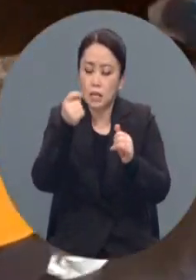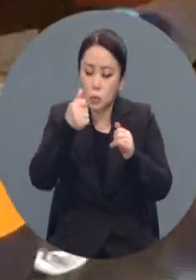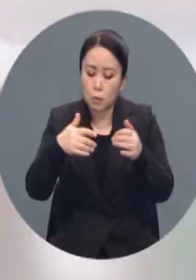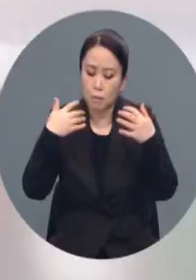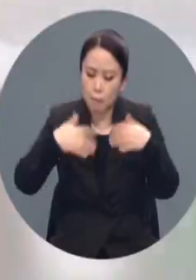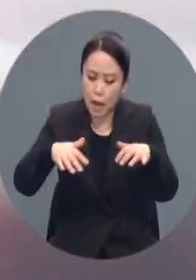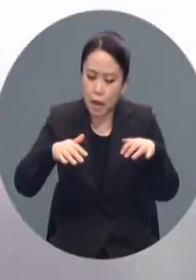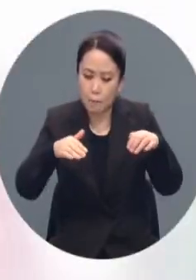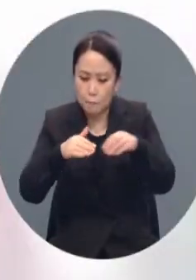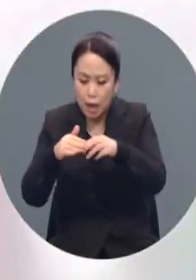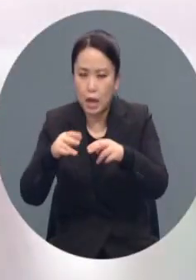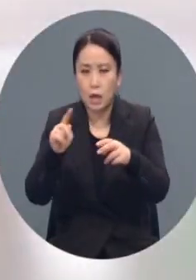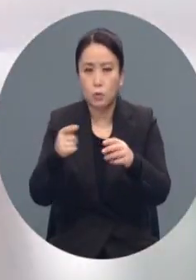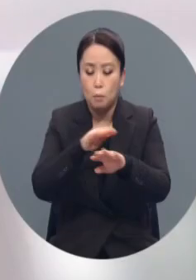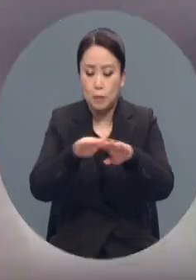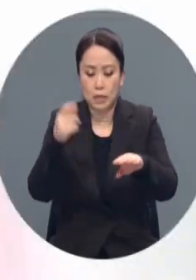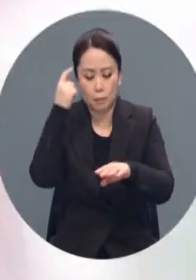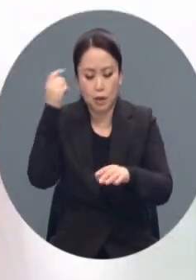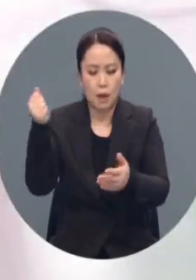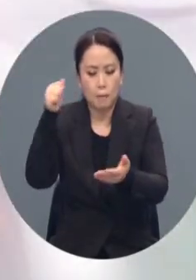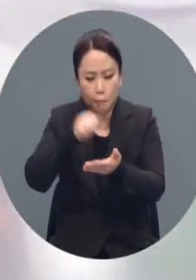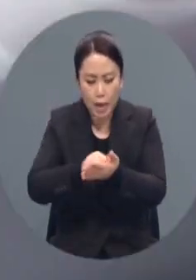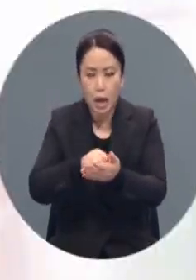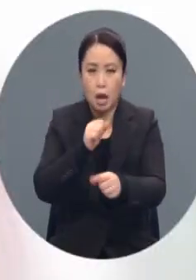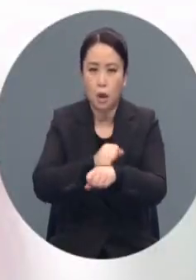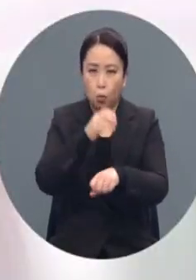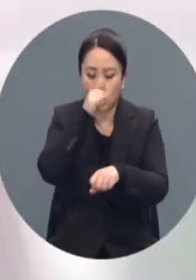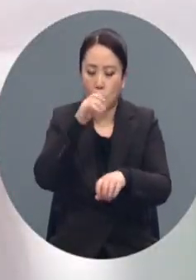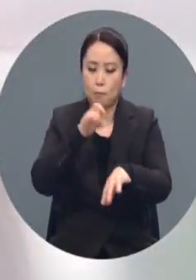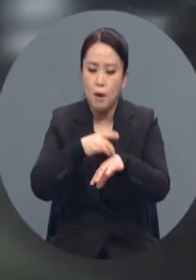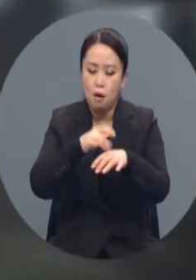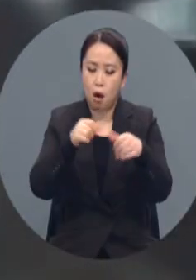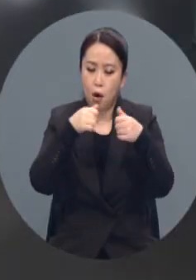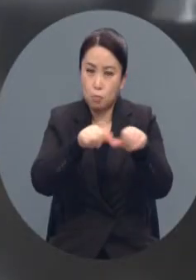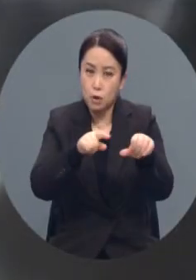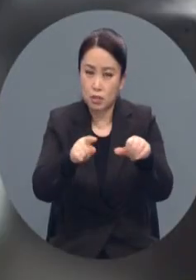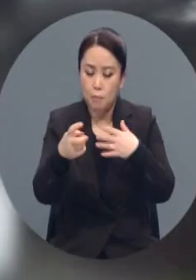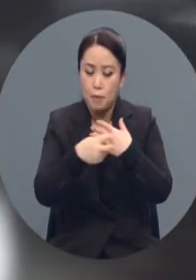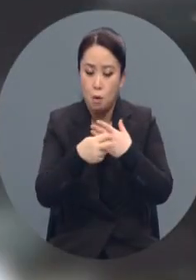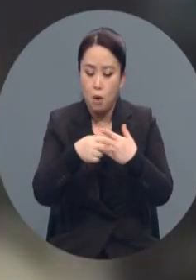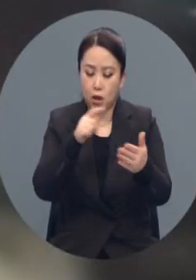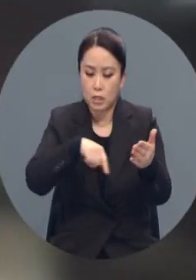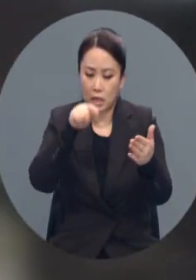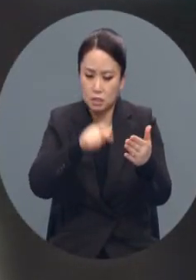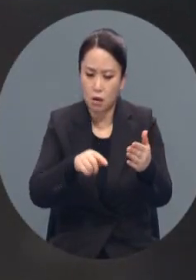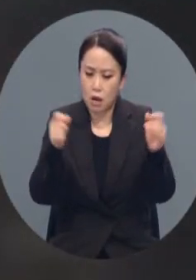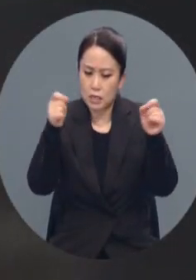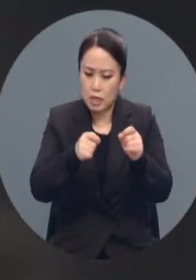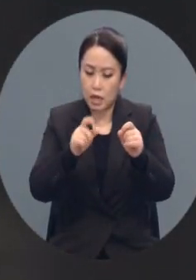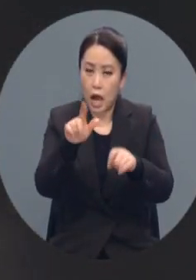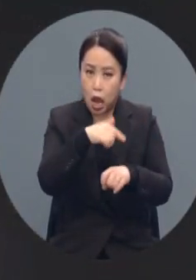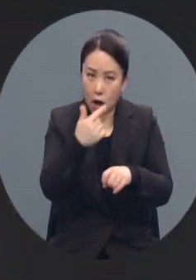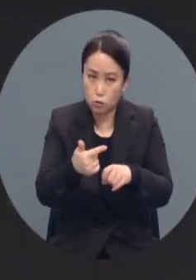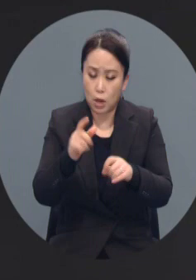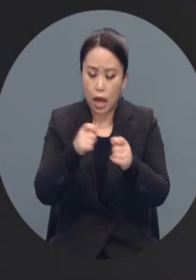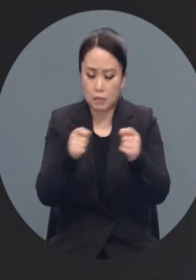충돌에도 바닥에 머리를 부딪히거나 뼈가 부러져 병원에서 짧게는 하루, 길게는 반년 넘게